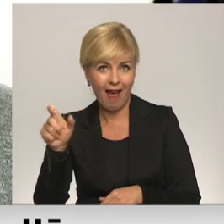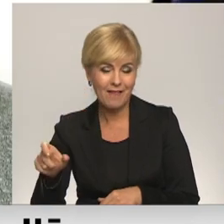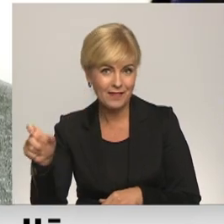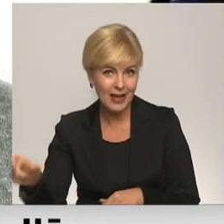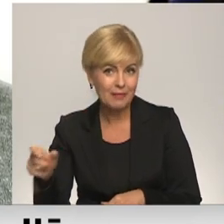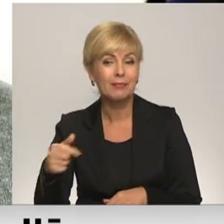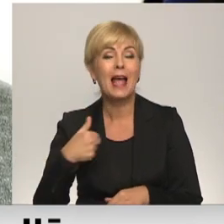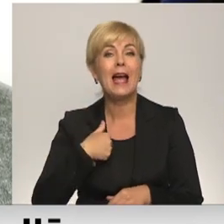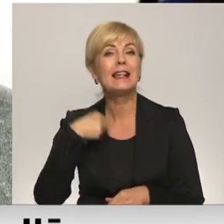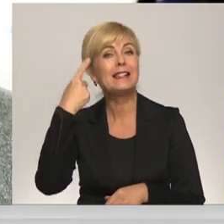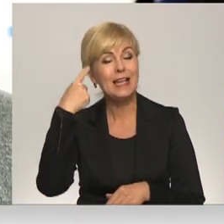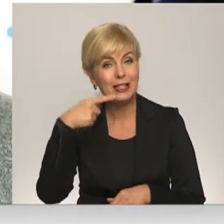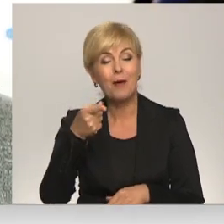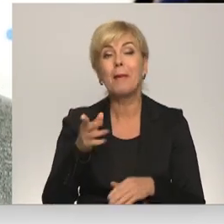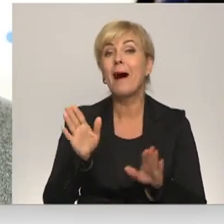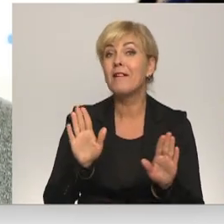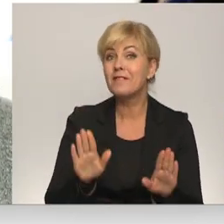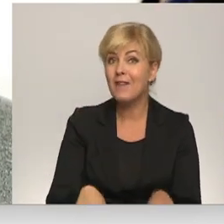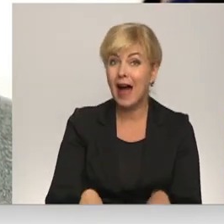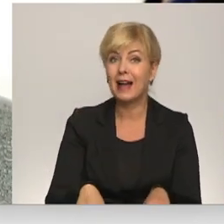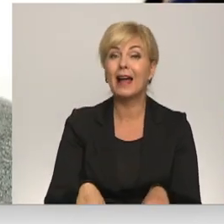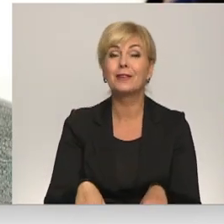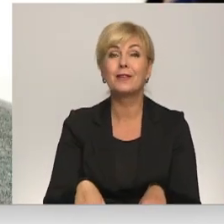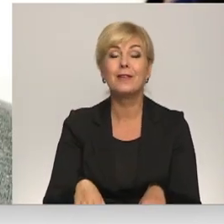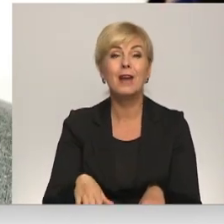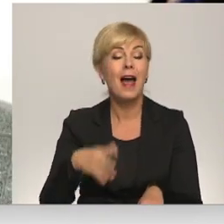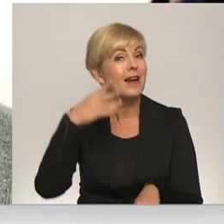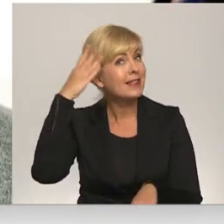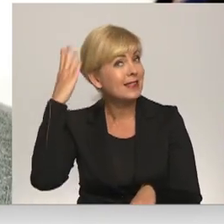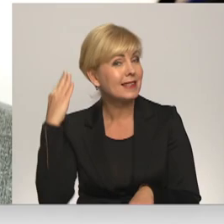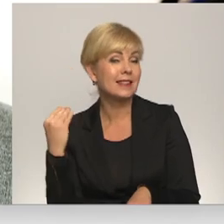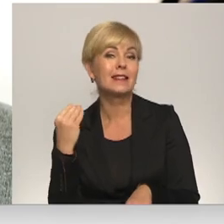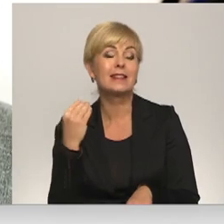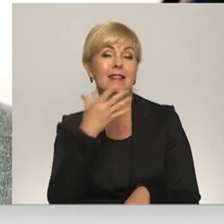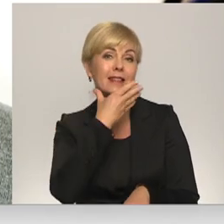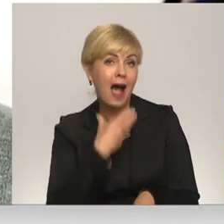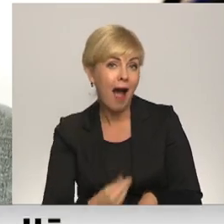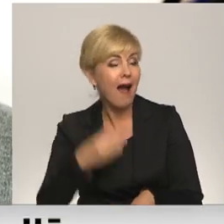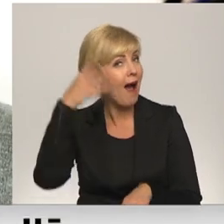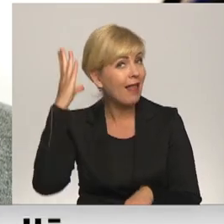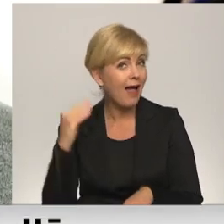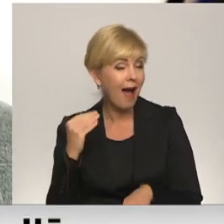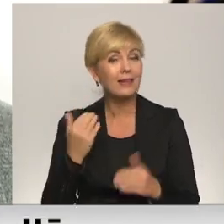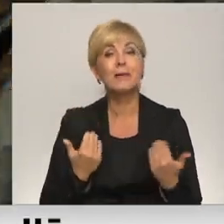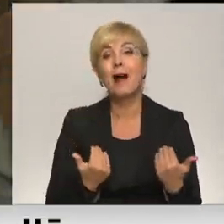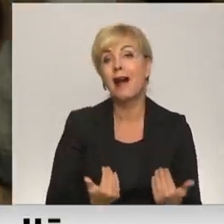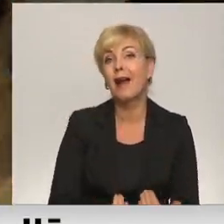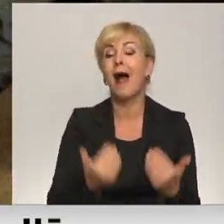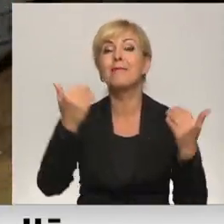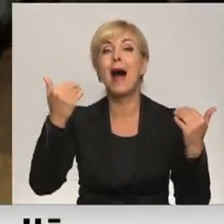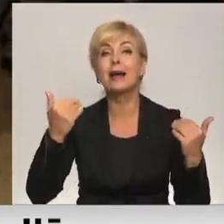Es izdomāju, ka mēs varētu salātu tēvu vai Ziemassvētku vecīti ar kamanām un ar